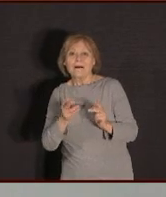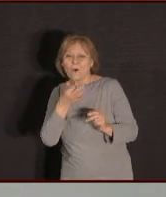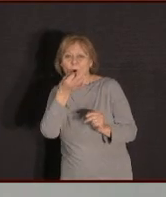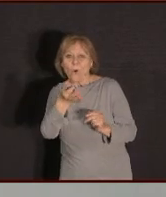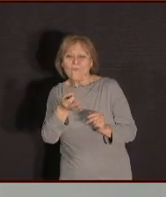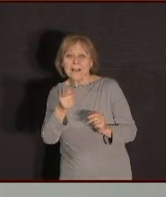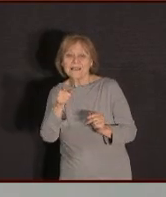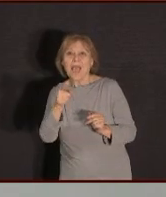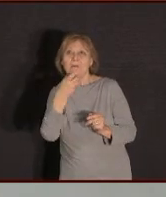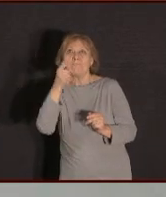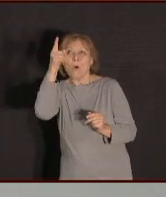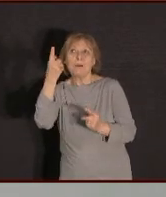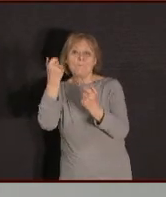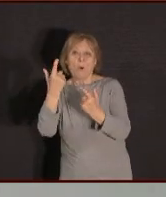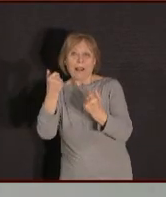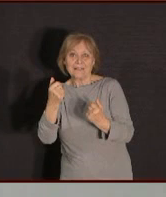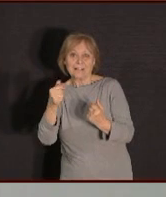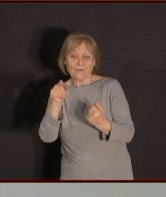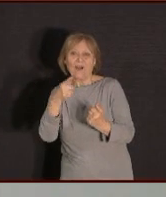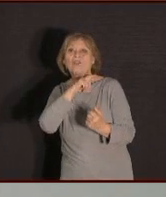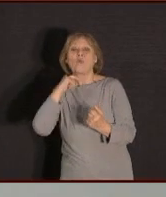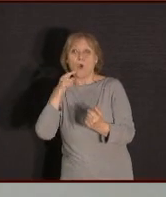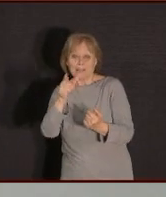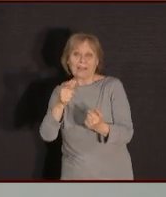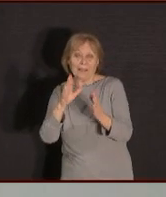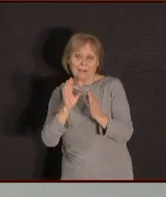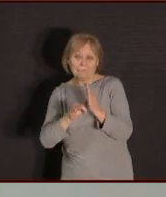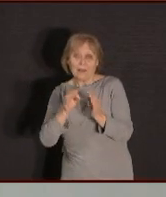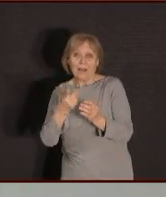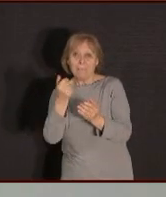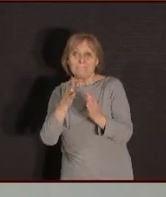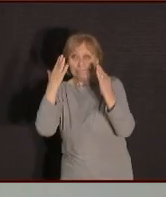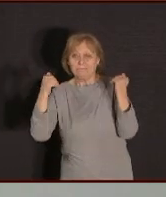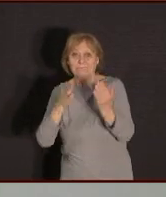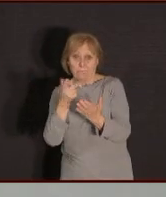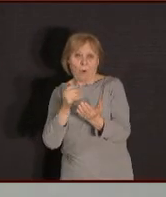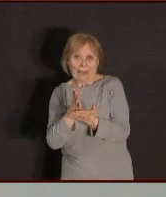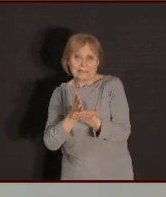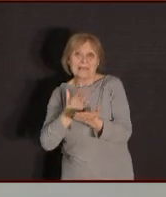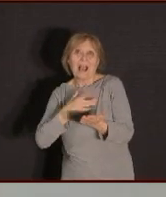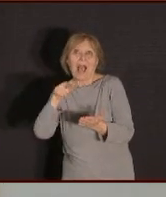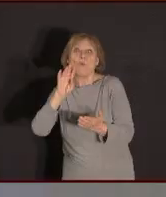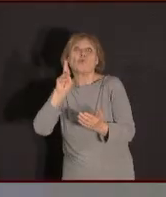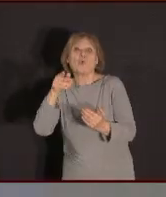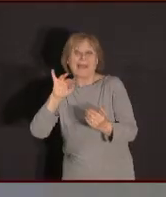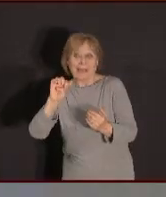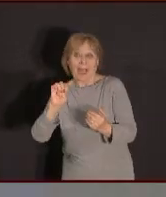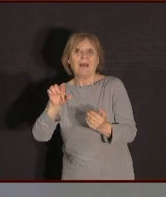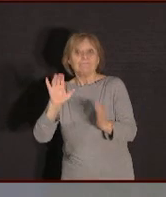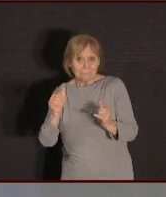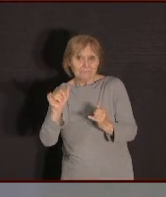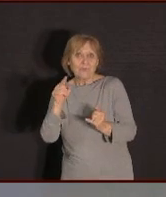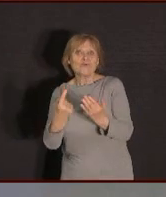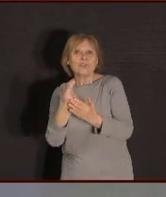Sarina, kako vas je Bog poklical v duhovni poklic in zakaj je pravzaprav k sestram v Šulinu? Ja, to se je zgodilo